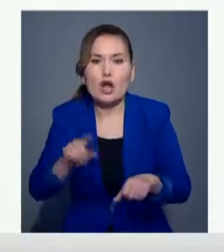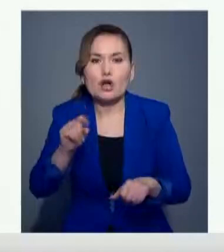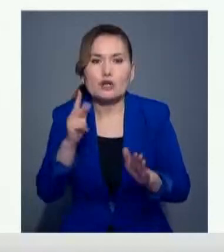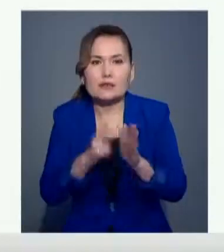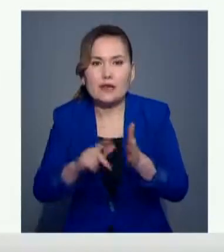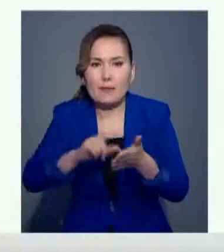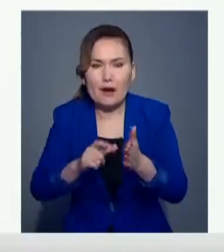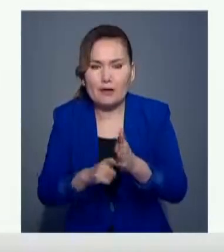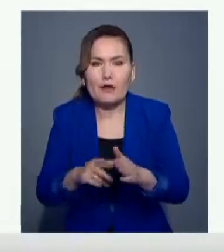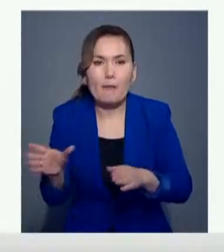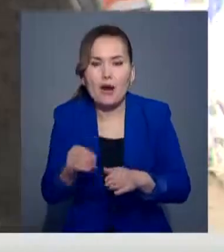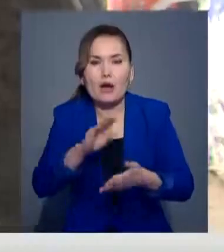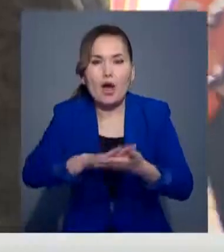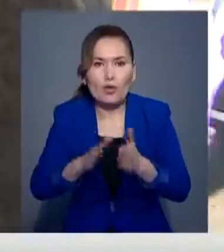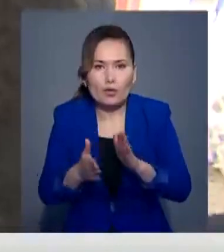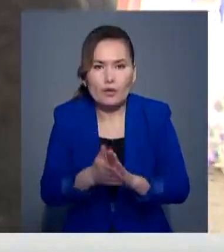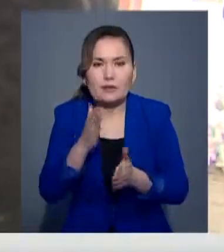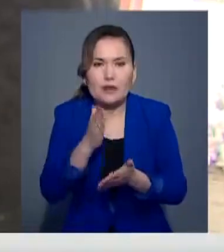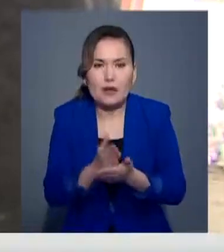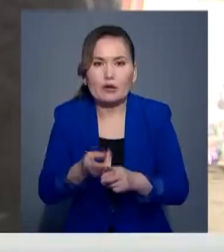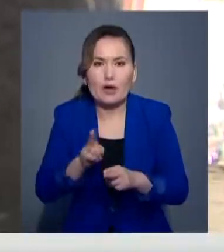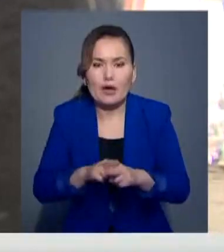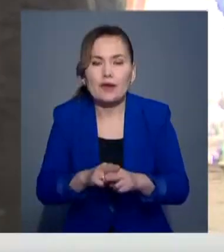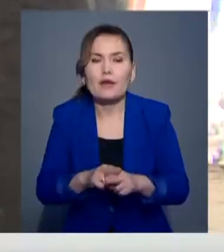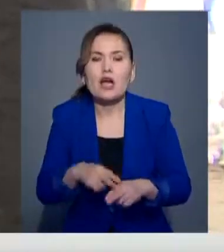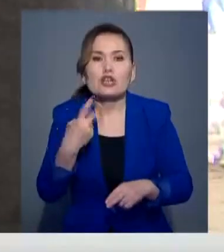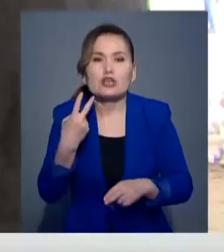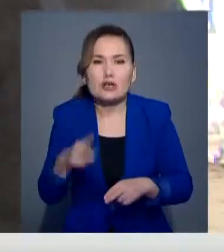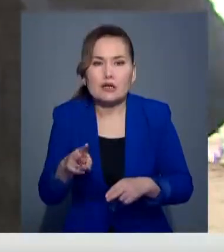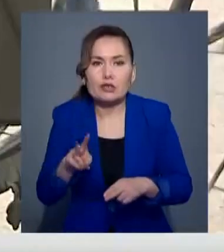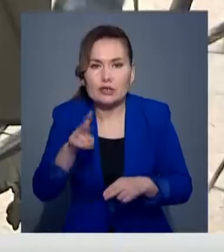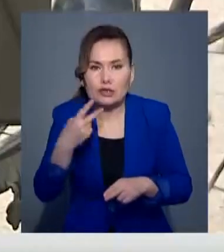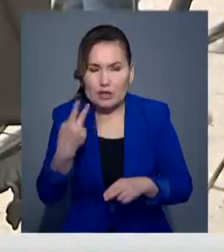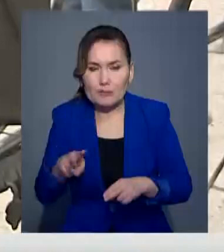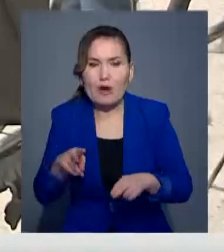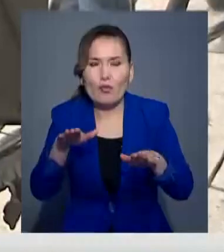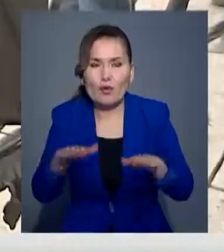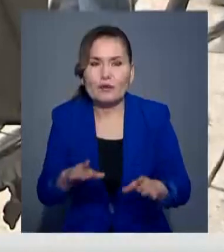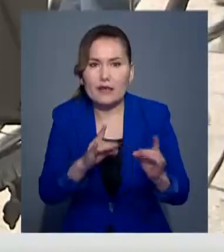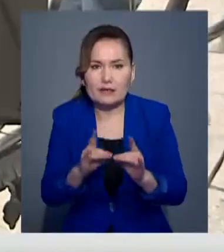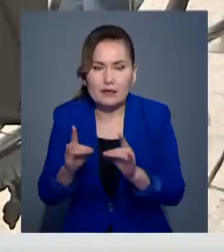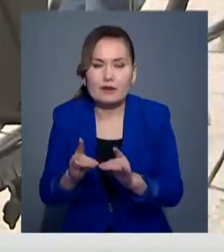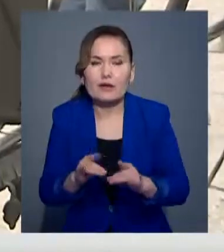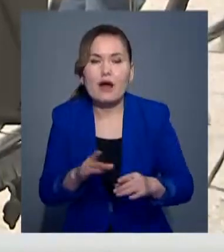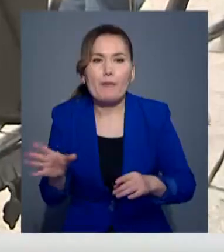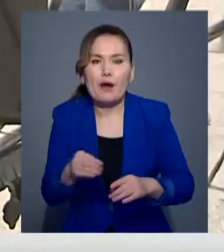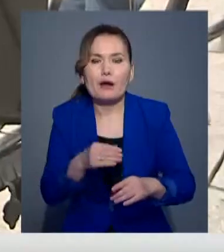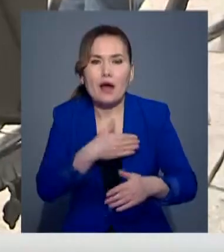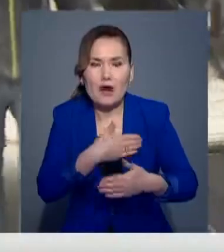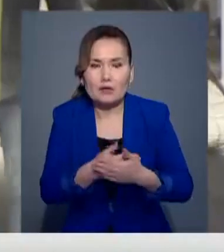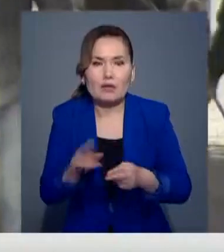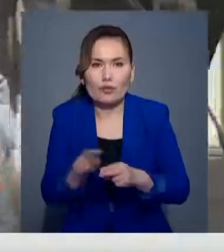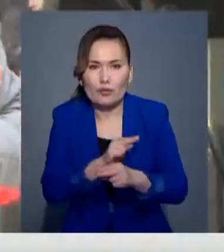палатаға стационарлық жағдайда емделушілер орналастырылады. Қалған 20 орын интенсивтік